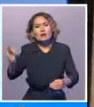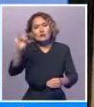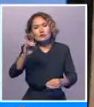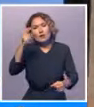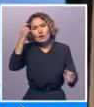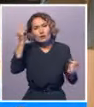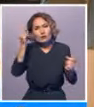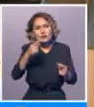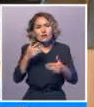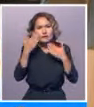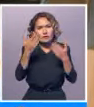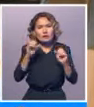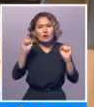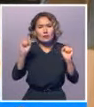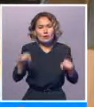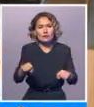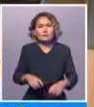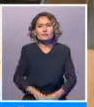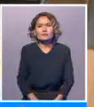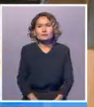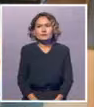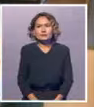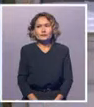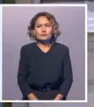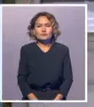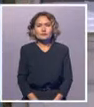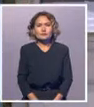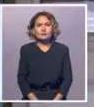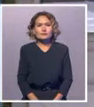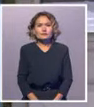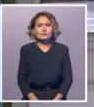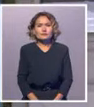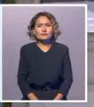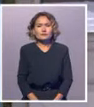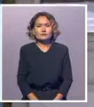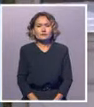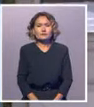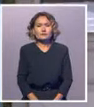қатары артып келе жатқандығы қуантады. Солтүстік Қазақстан облысынан Сағындық Сәбитұлы, Төлеген Бейсенбаев, Қазақстан ұлттық телеарнасы.